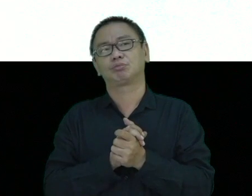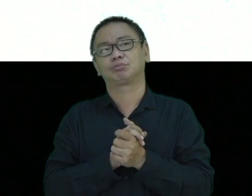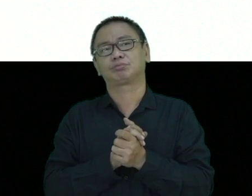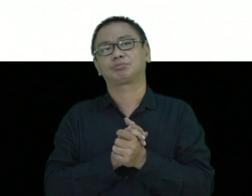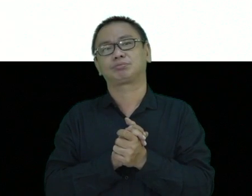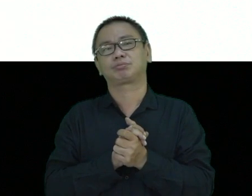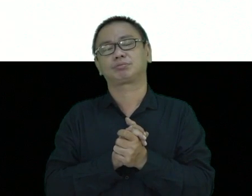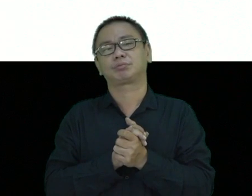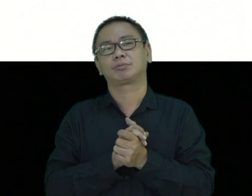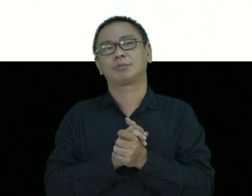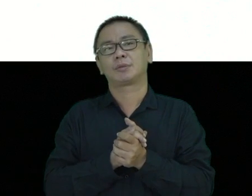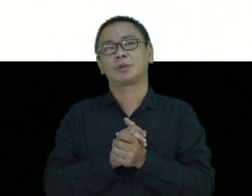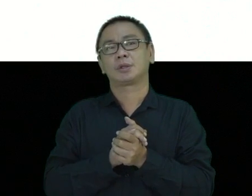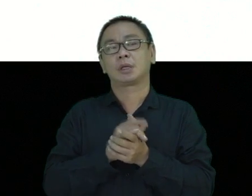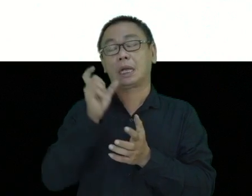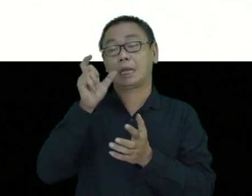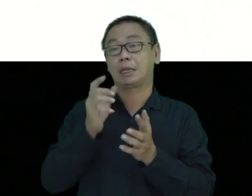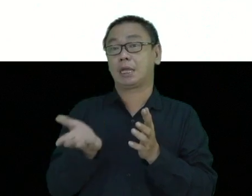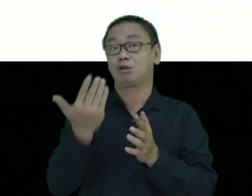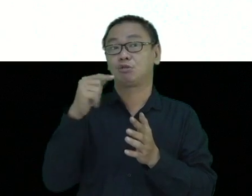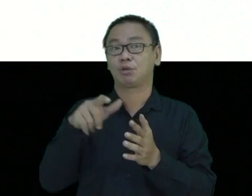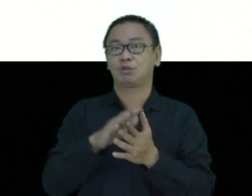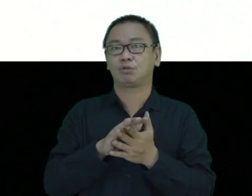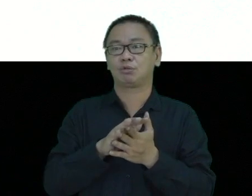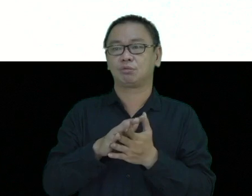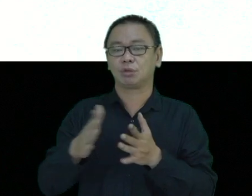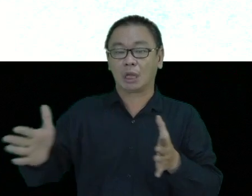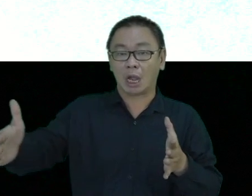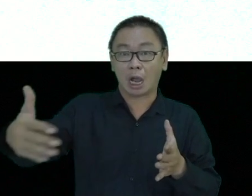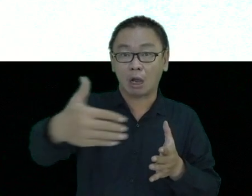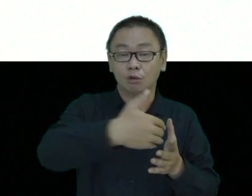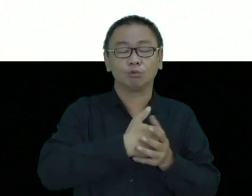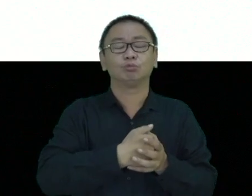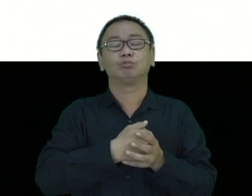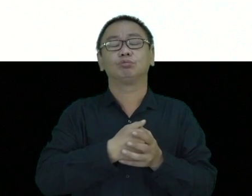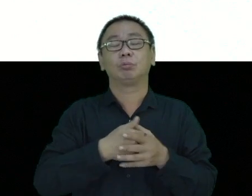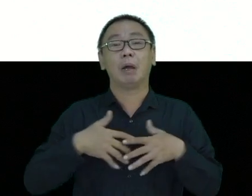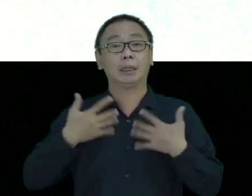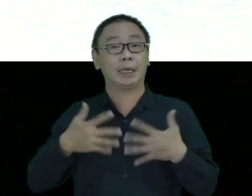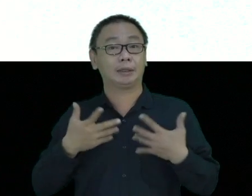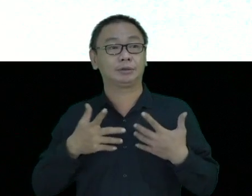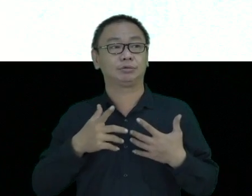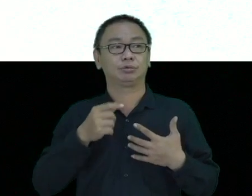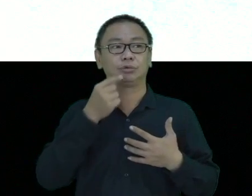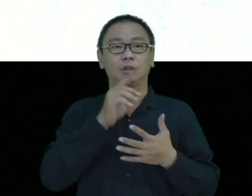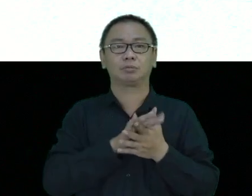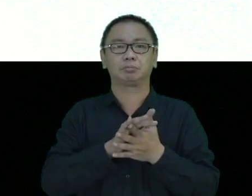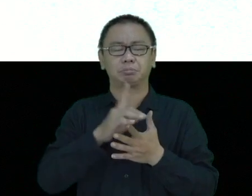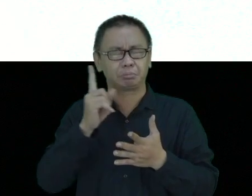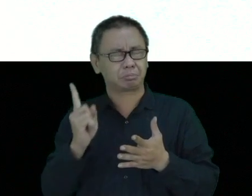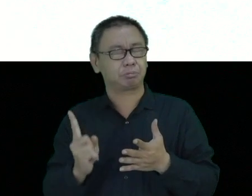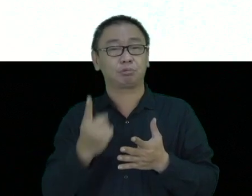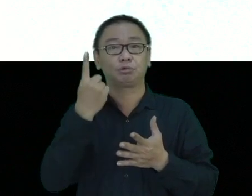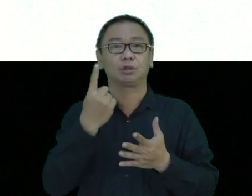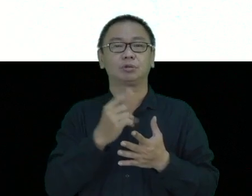hidup. Nah, kata hidup itu mencakup kebahagiaan secara utuh, ya, dan